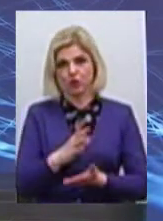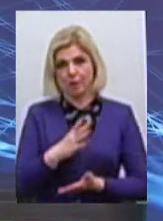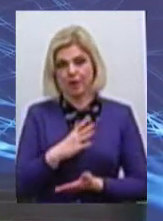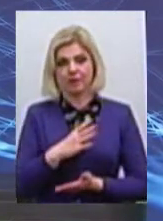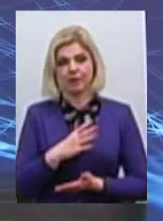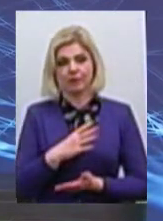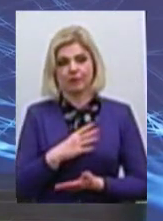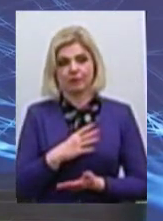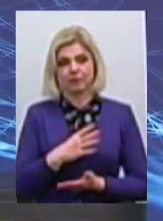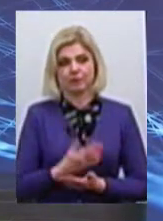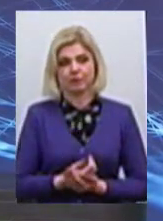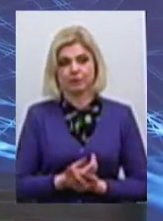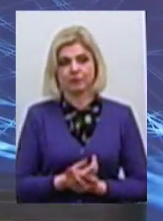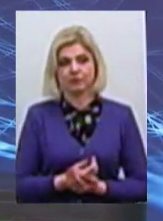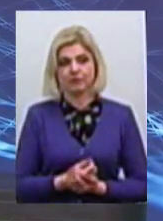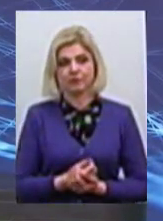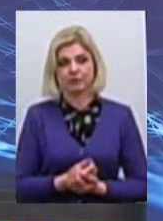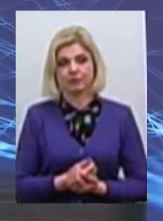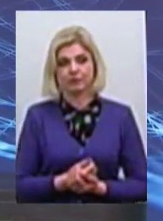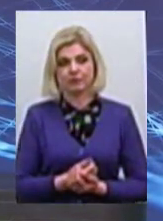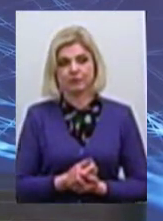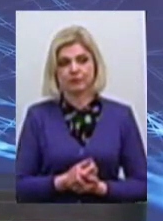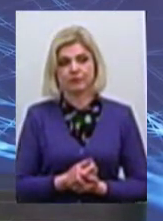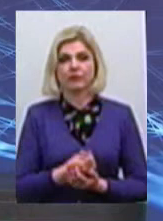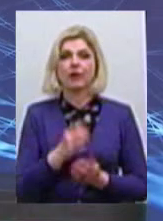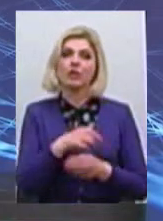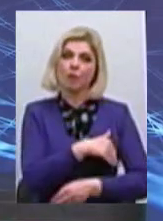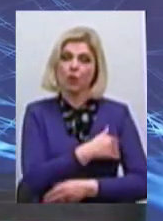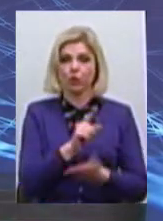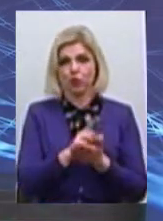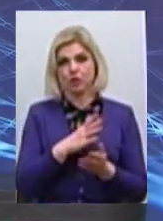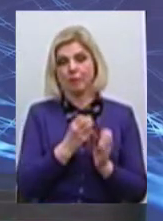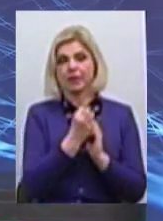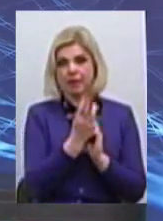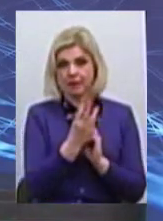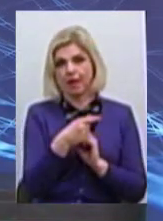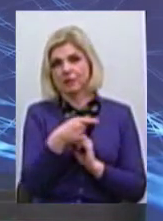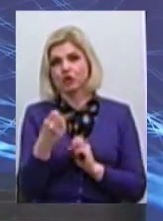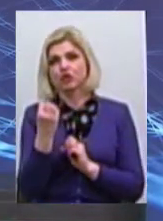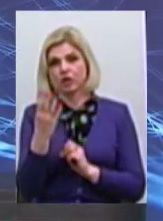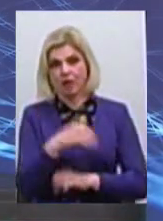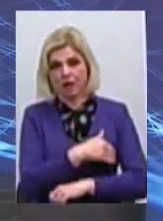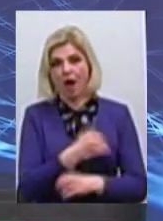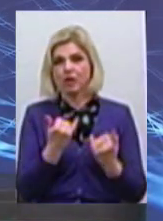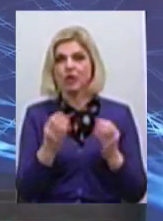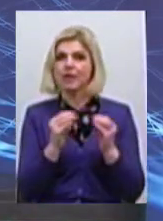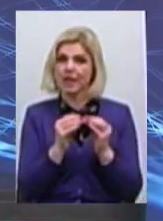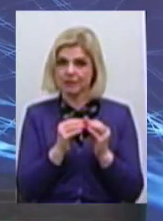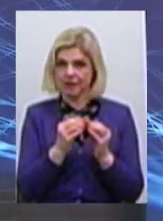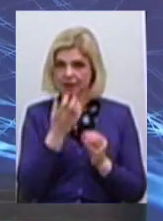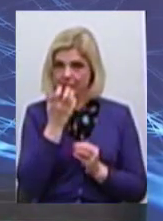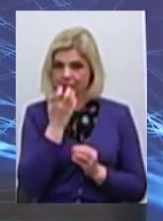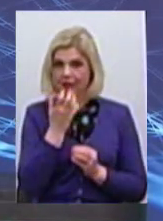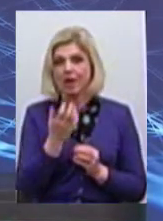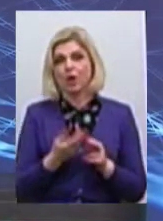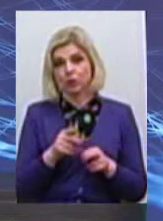тарані, плітки, повинна бути від 13-14 градусів. Зараз 10 градусів тепла.